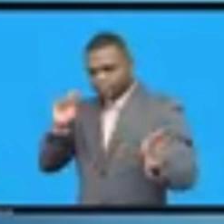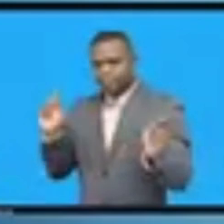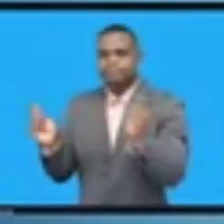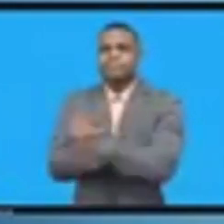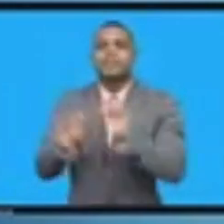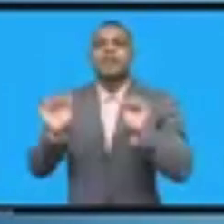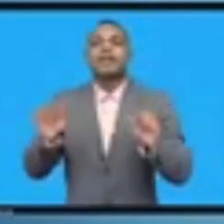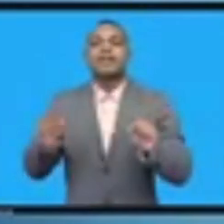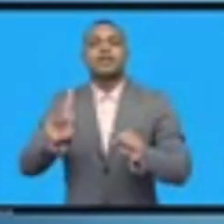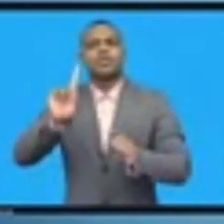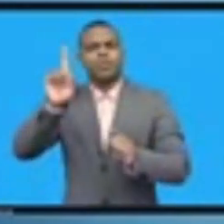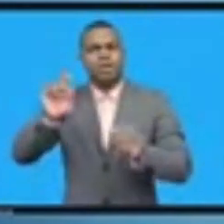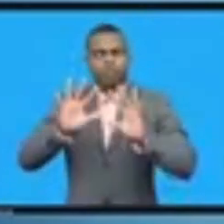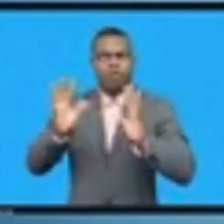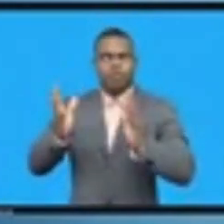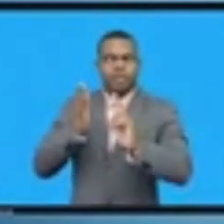呢，